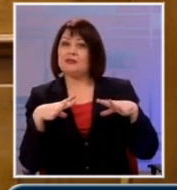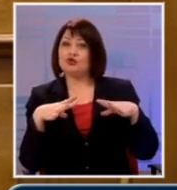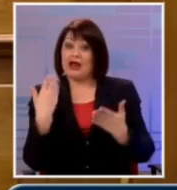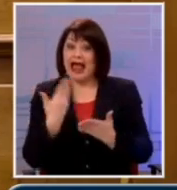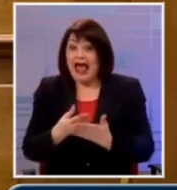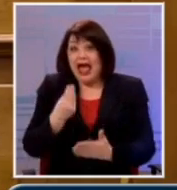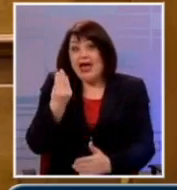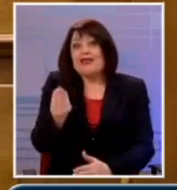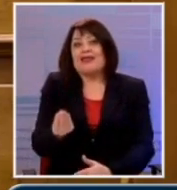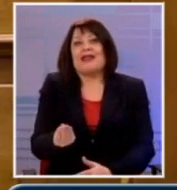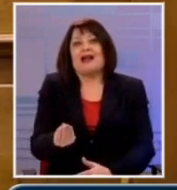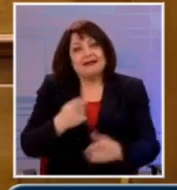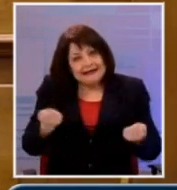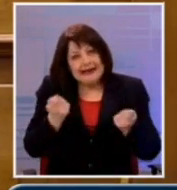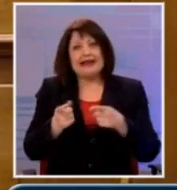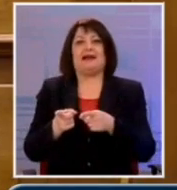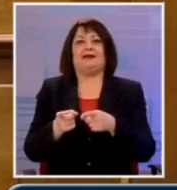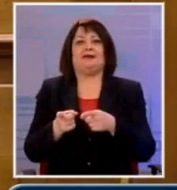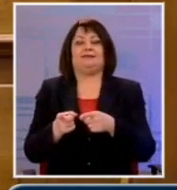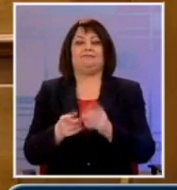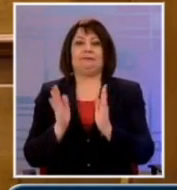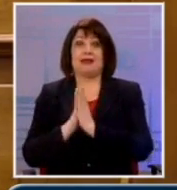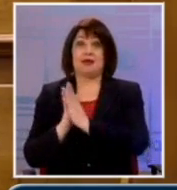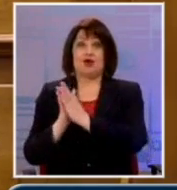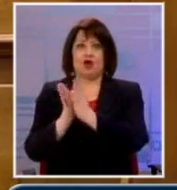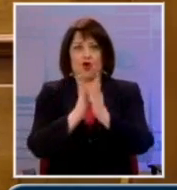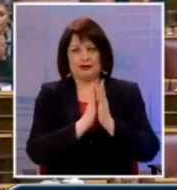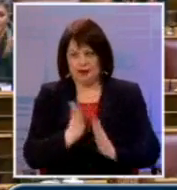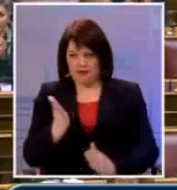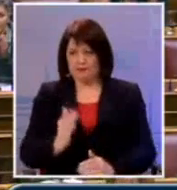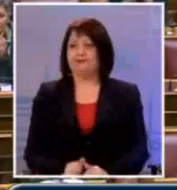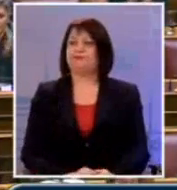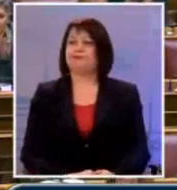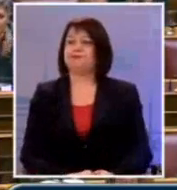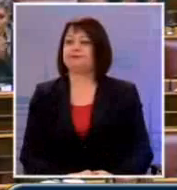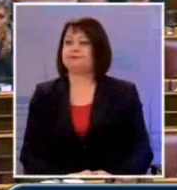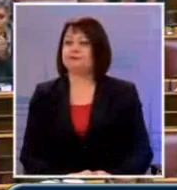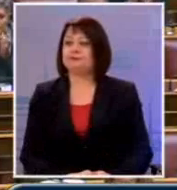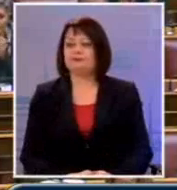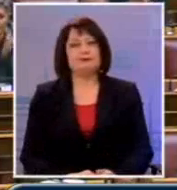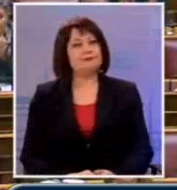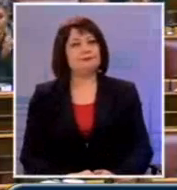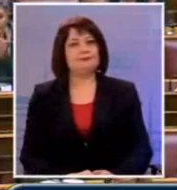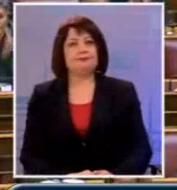άδεια για την εκτέλεσή της. Το χρόνο αυτής...